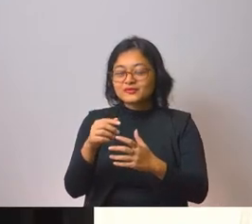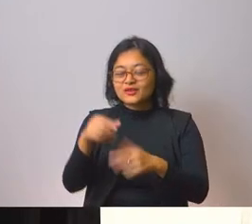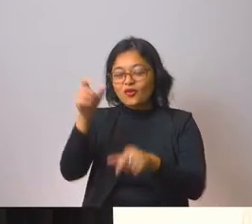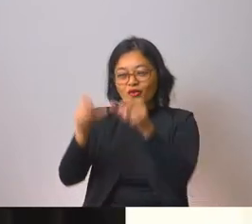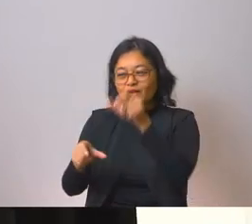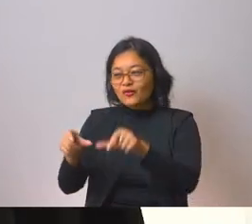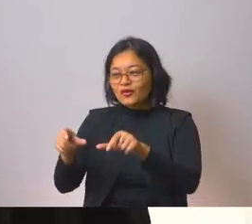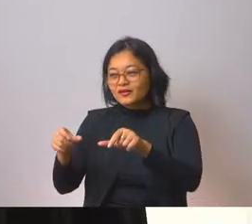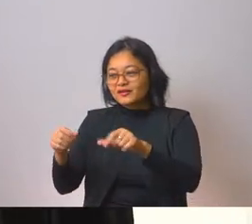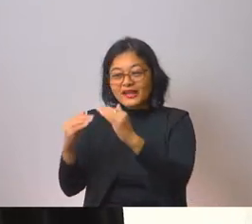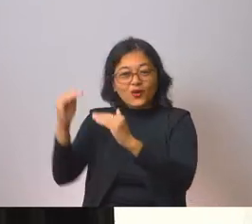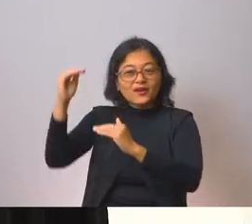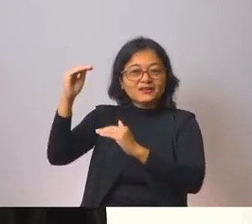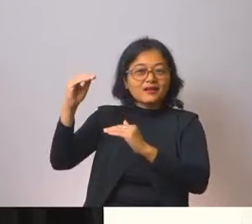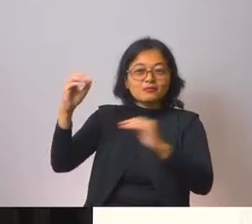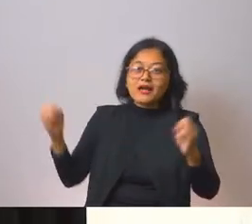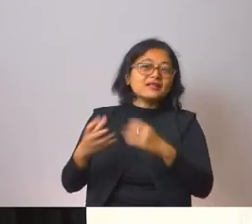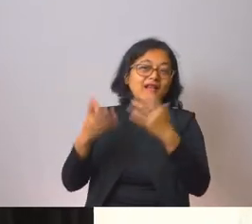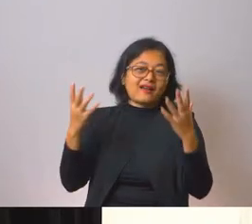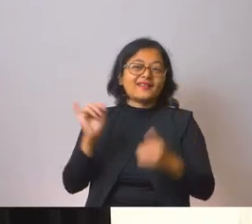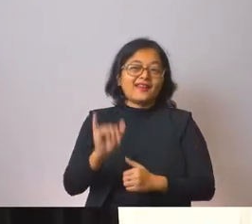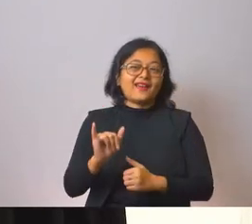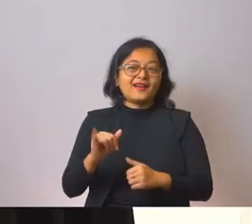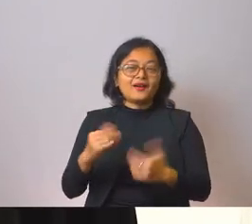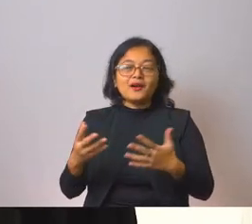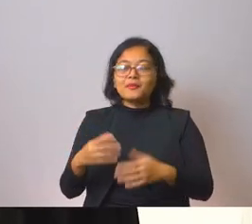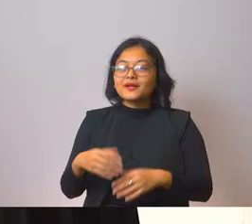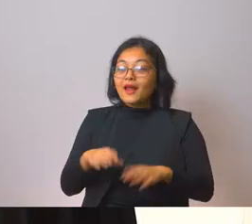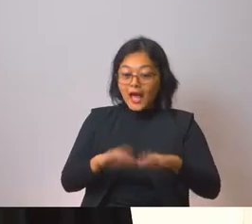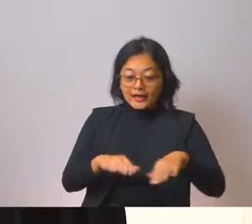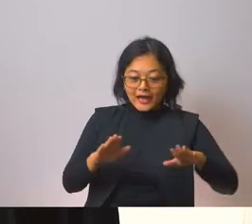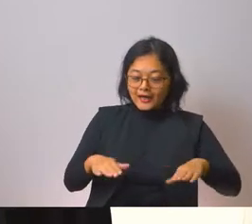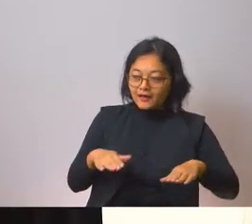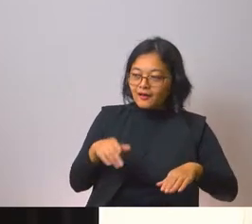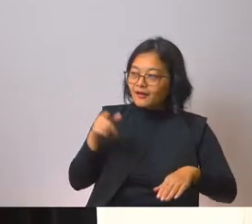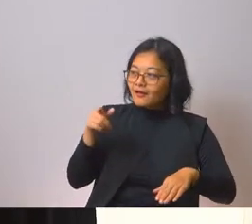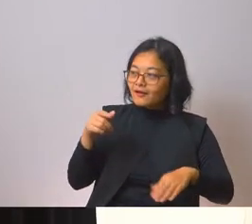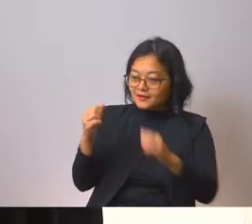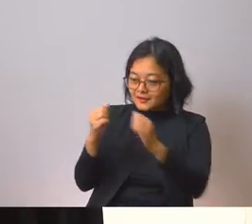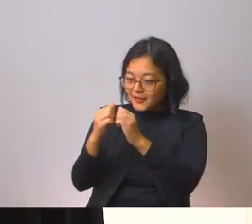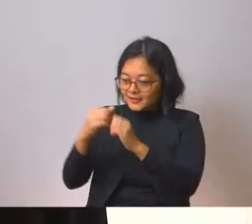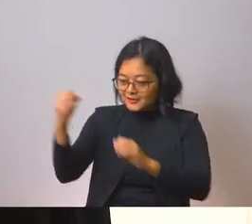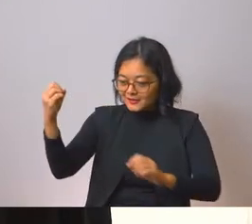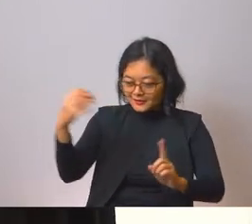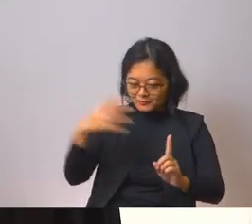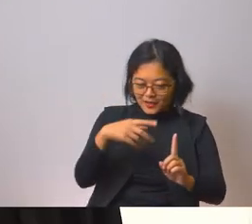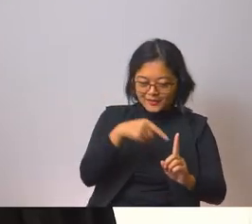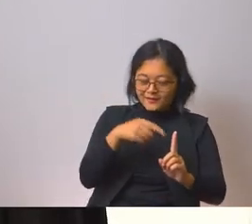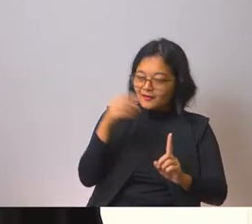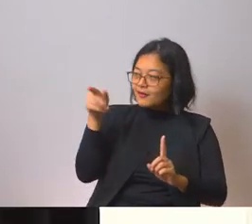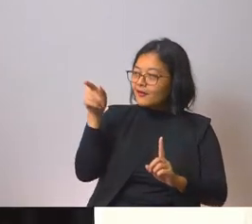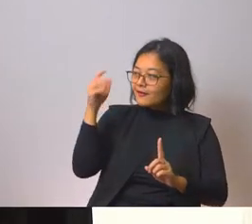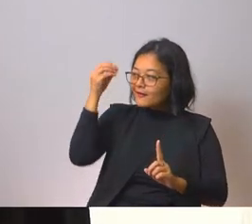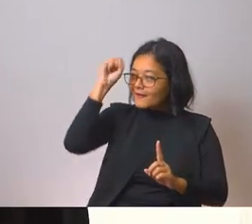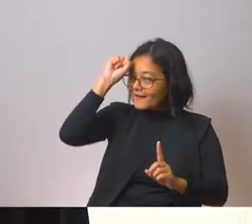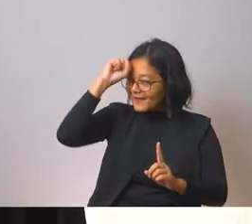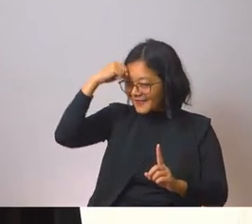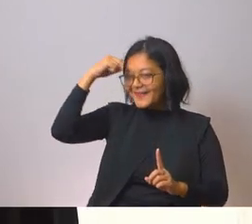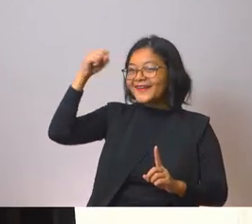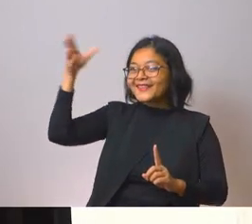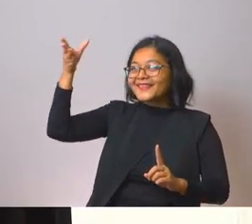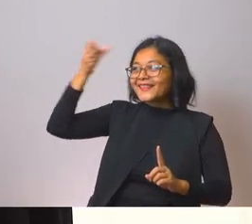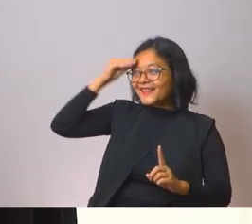aja, padahal di dalam kepala mereka mencatat apa yang kita sampaikan. Kenapa kadang orang dewasa melakukan